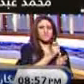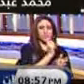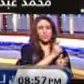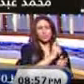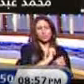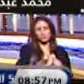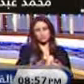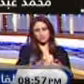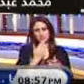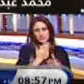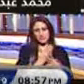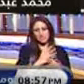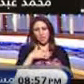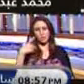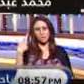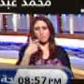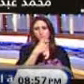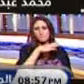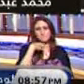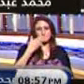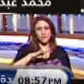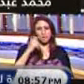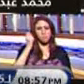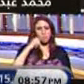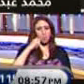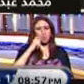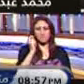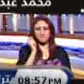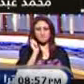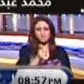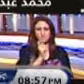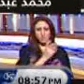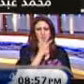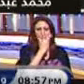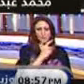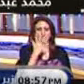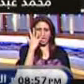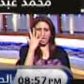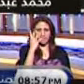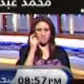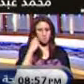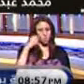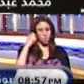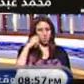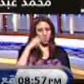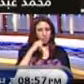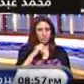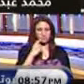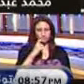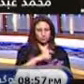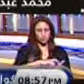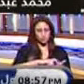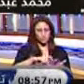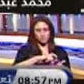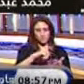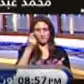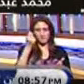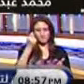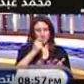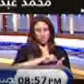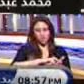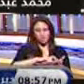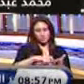احد لمجموعه من البلطجيه، كانوا خمسه من البلطجيه، لشيكات